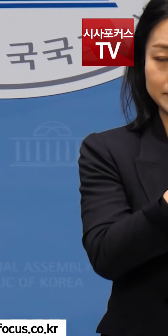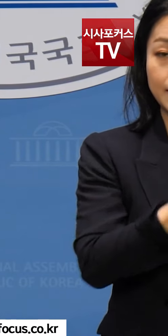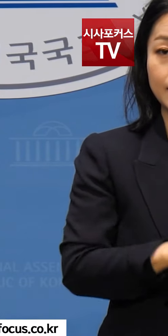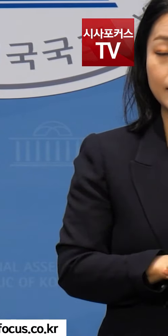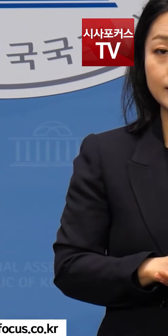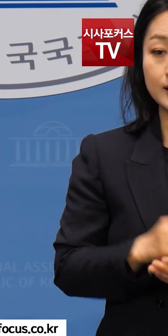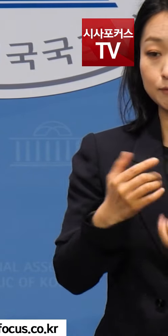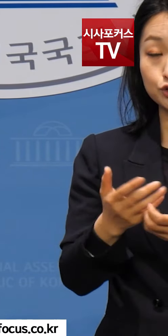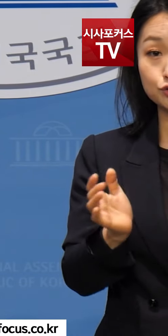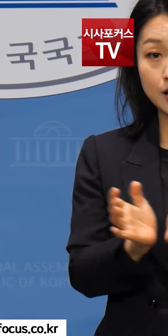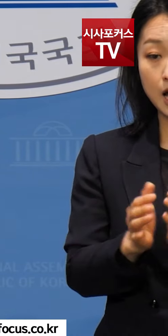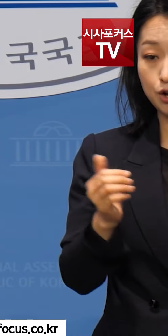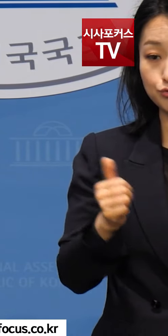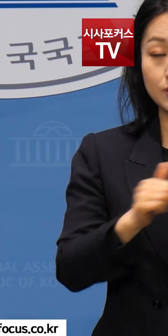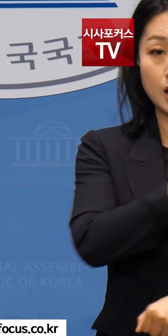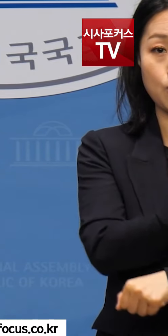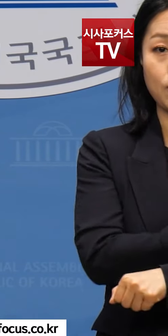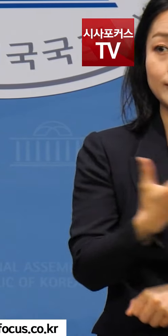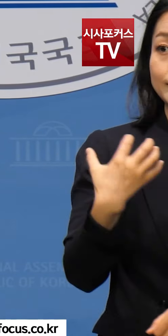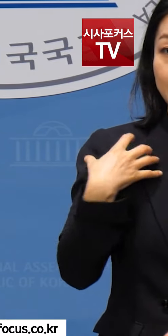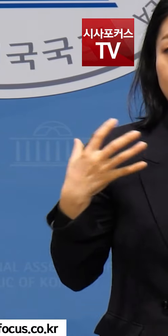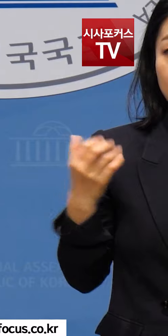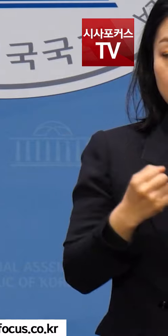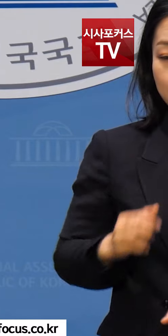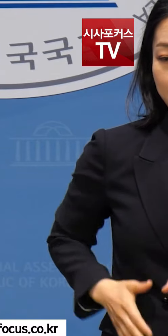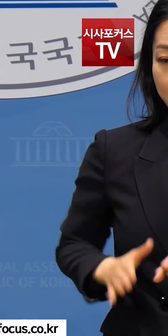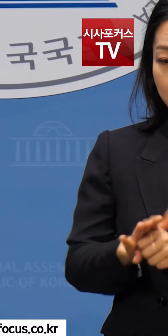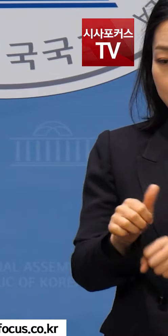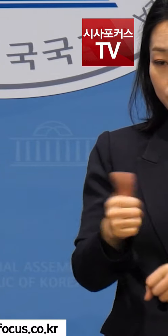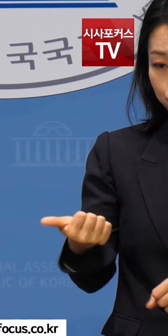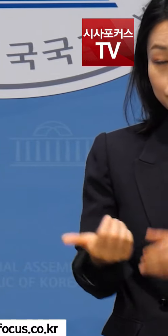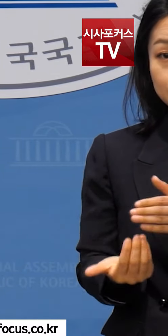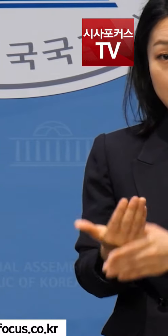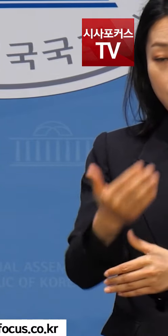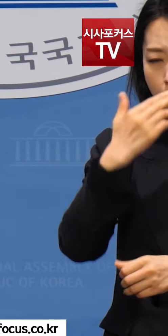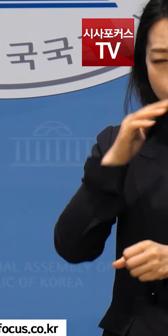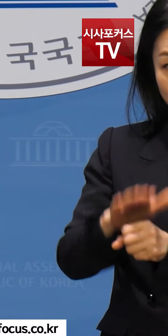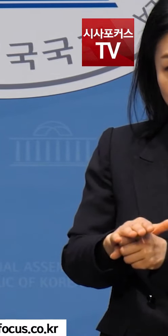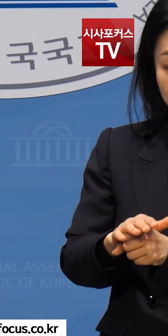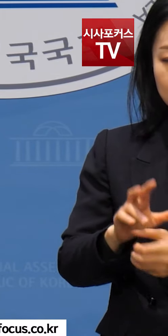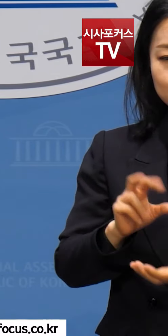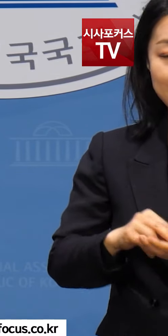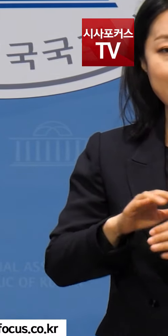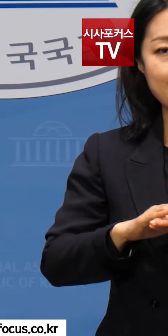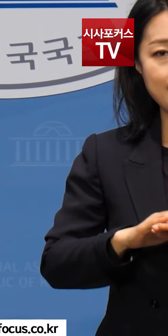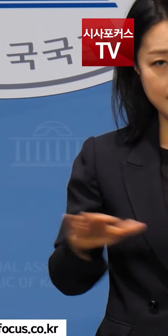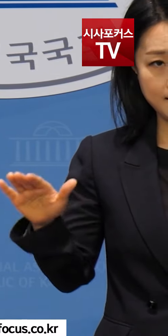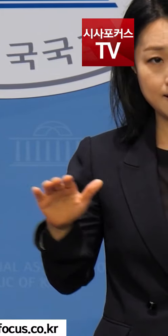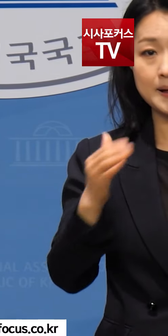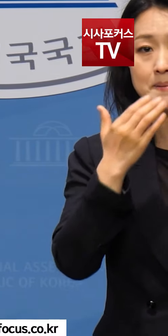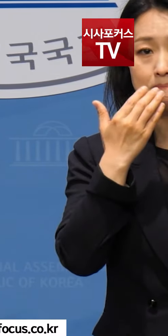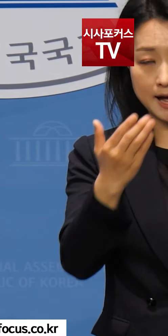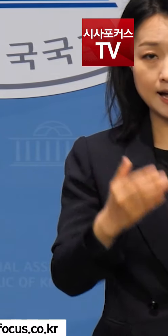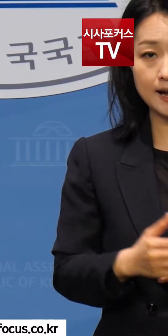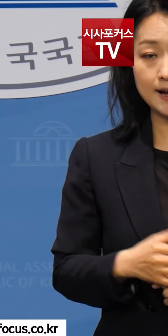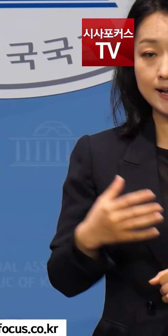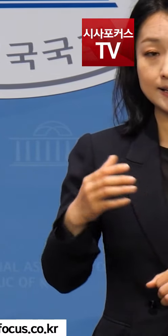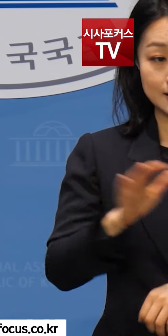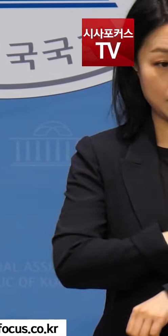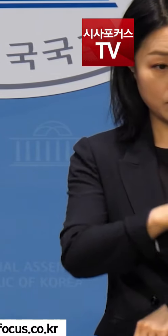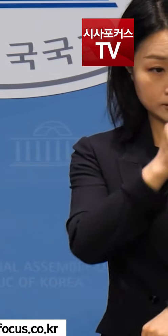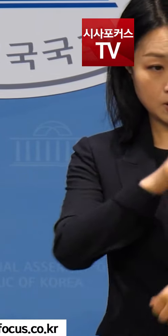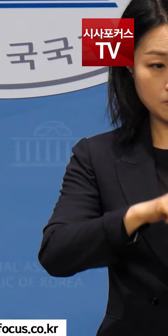더불어민주당은 국회에 부여된 모든 권한을 활용해 해병대원의 억울한 죽음을 반드시 진상규명하고